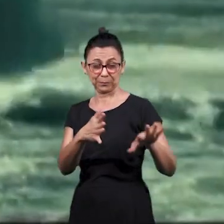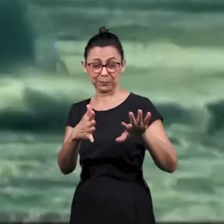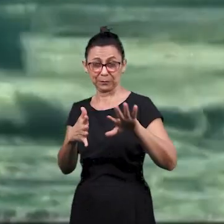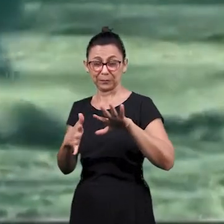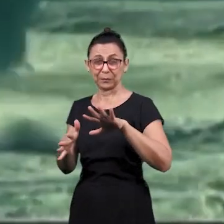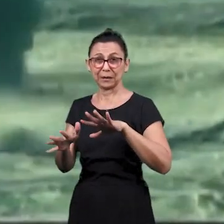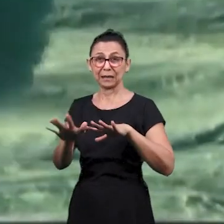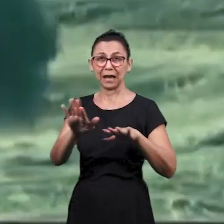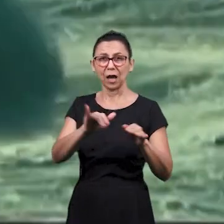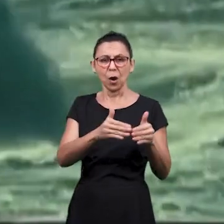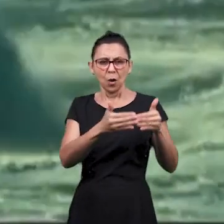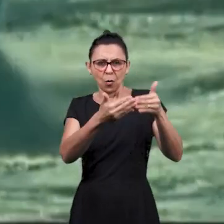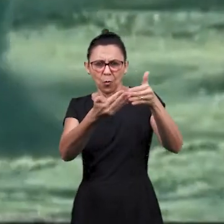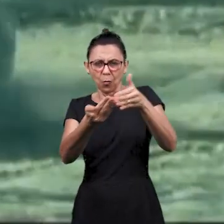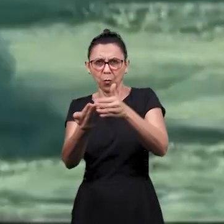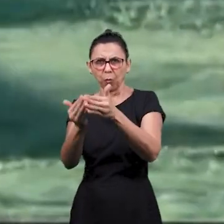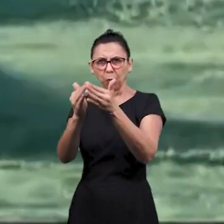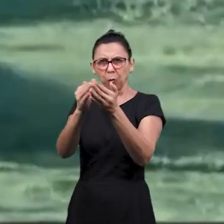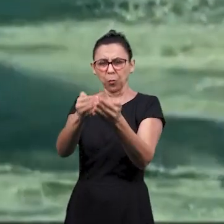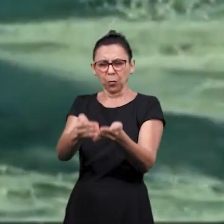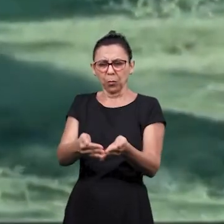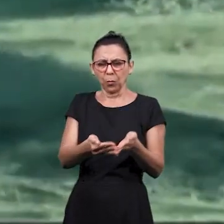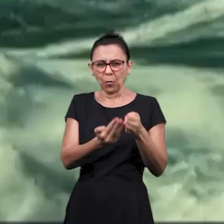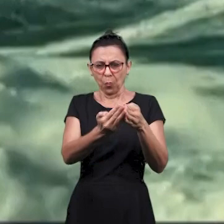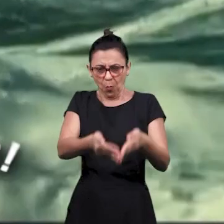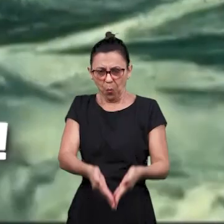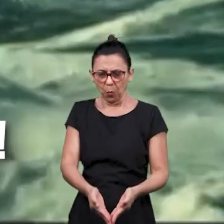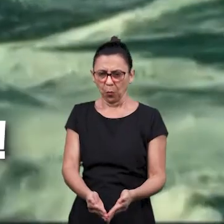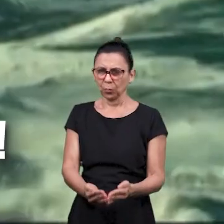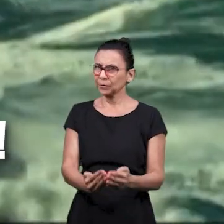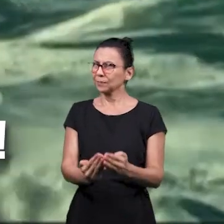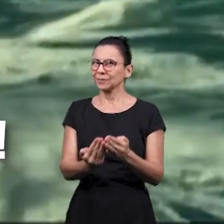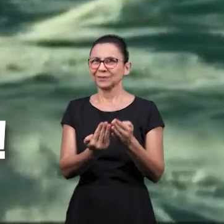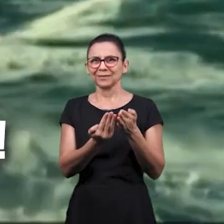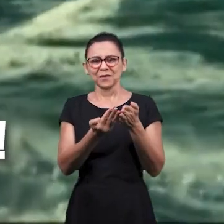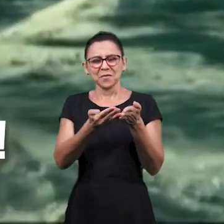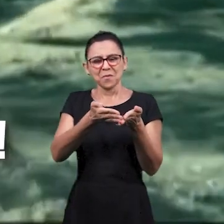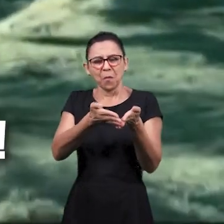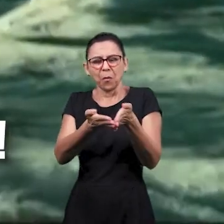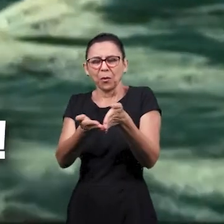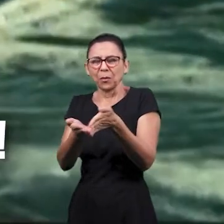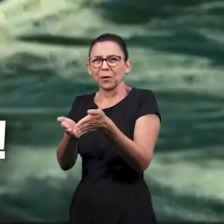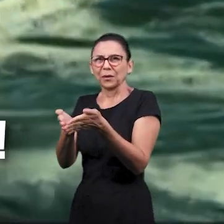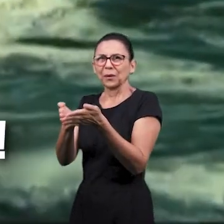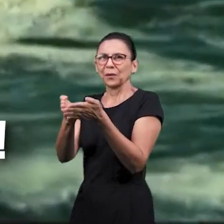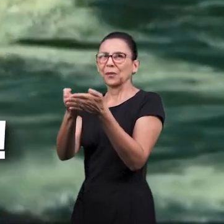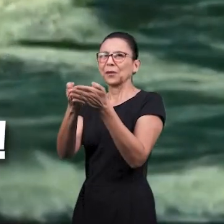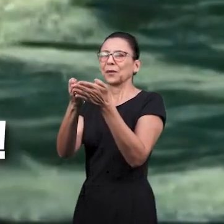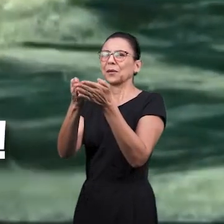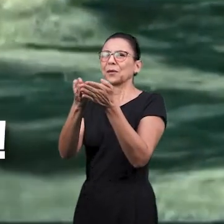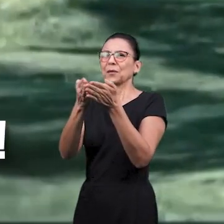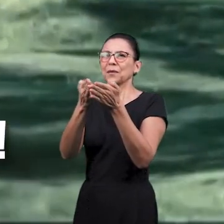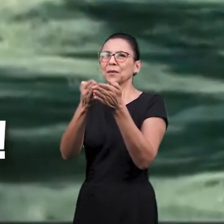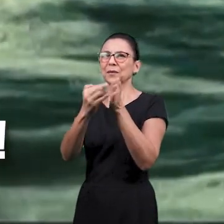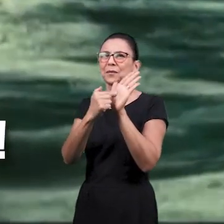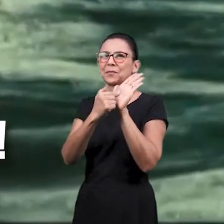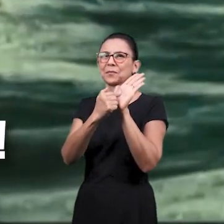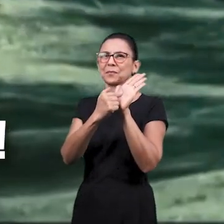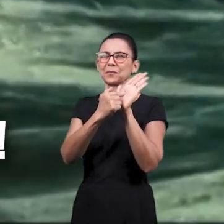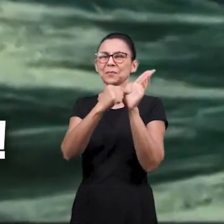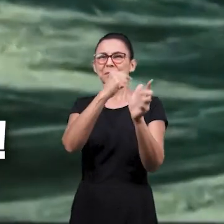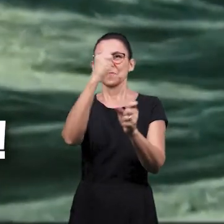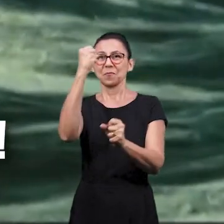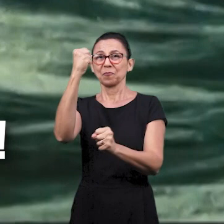не даст он всесильный погибнуть нам. Услышат волны и ветер мой глас, умолкнут тот